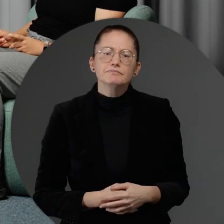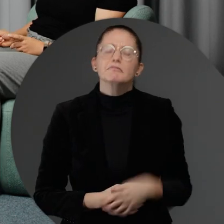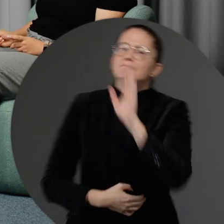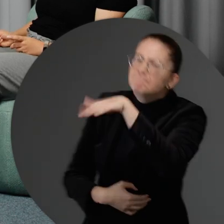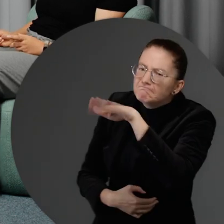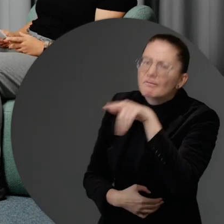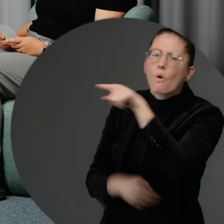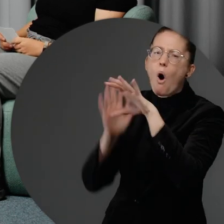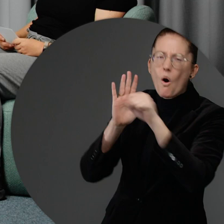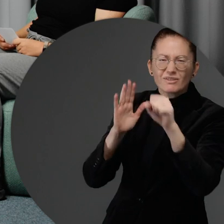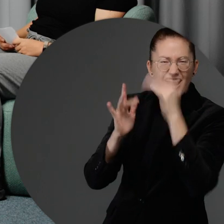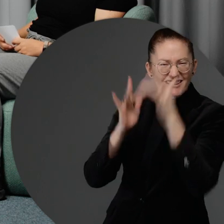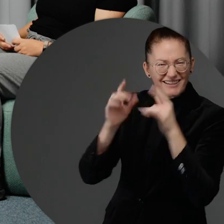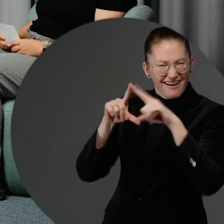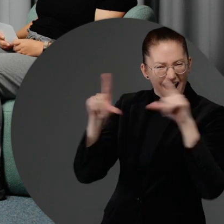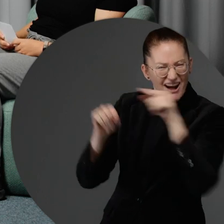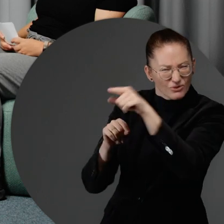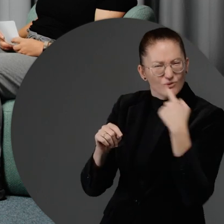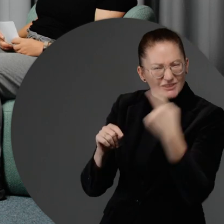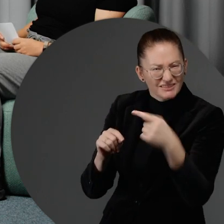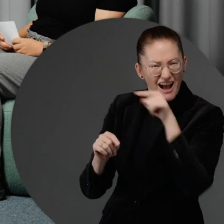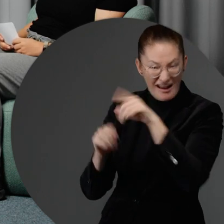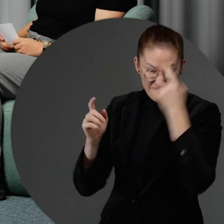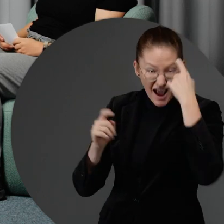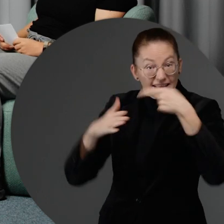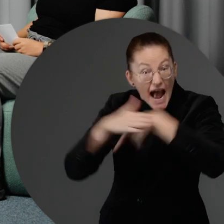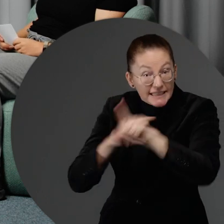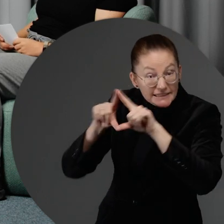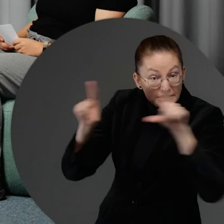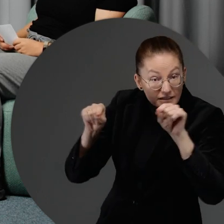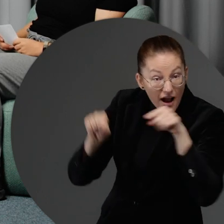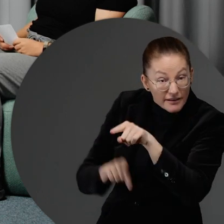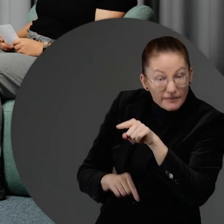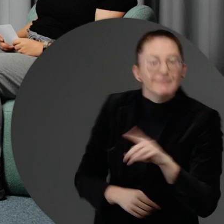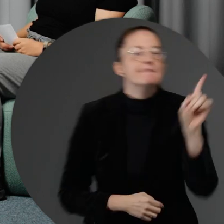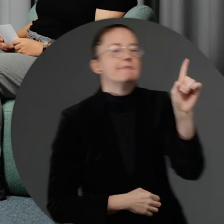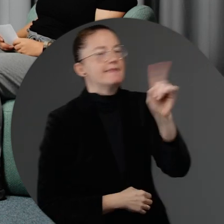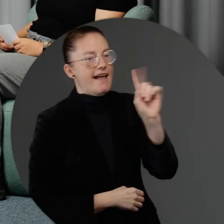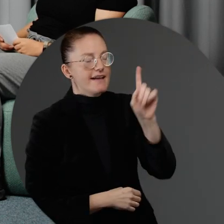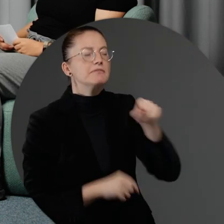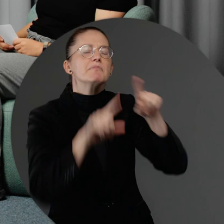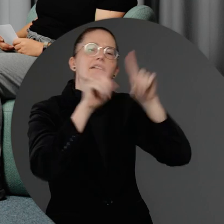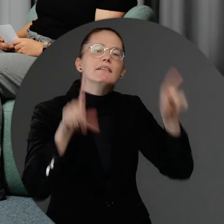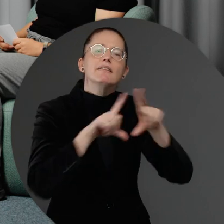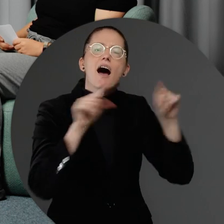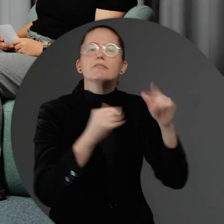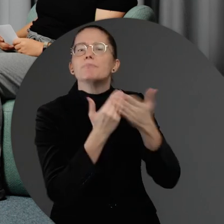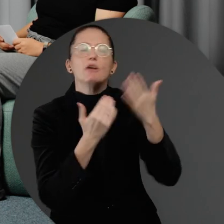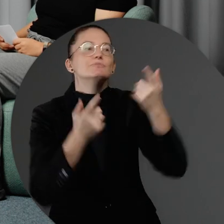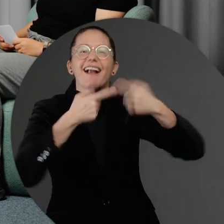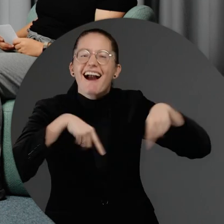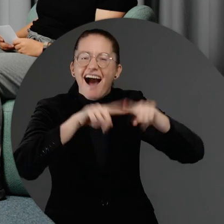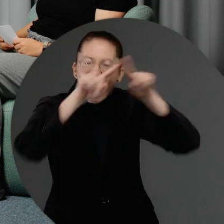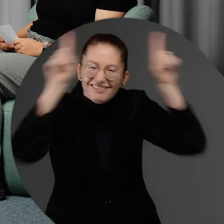du hast vorhin Online-Karten erwähnt. Sind damit Eintrittskarten gemeint? Nein, das sind wirklich Karten im Sinne von